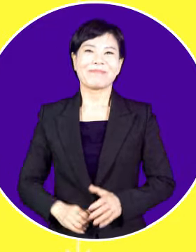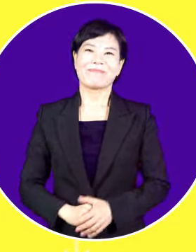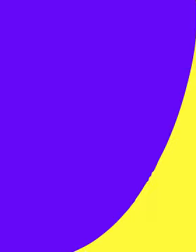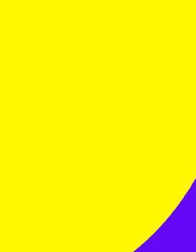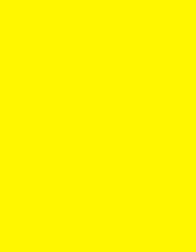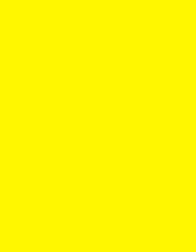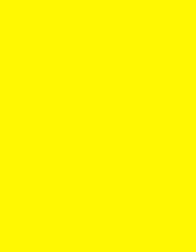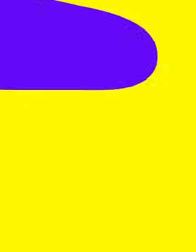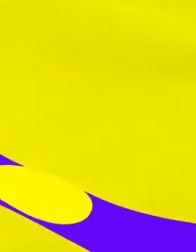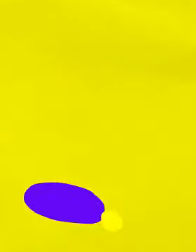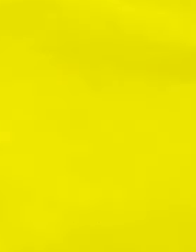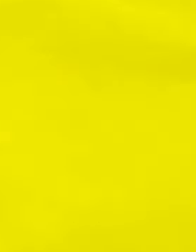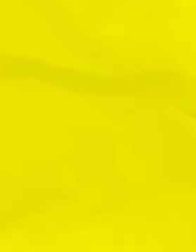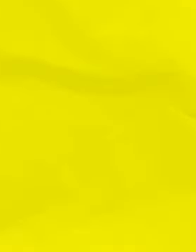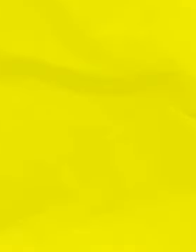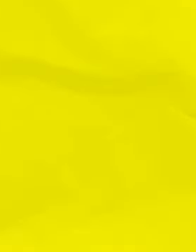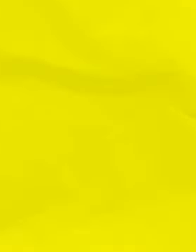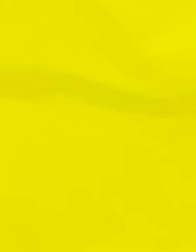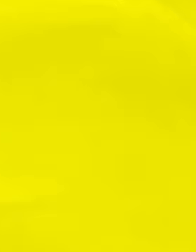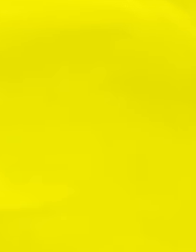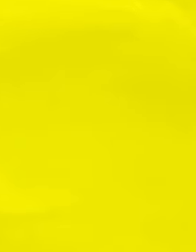않을까요?